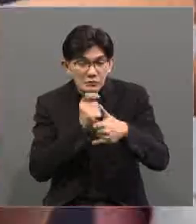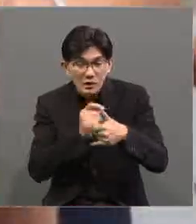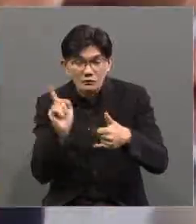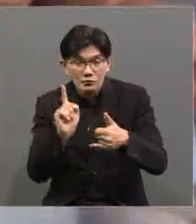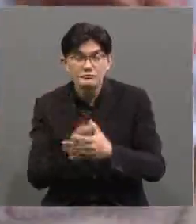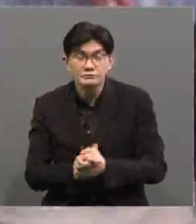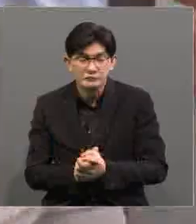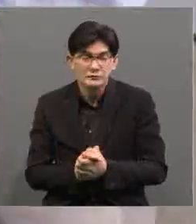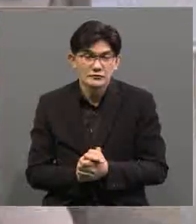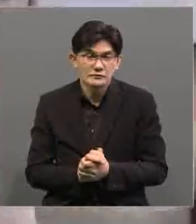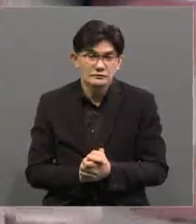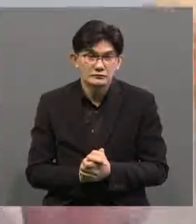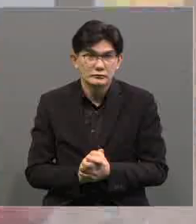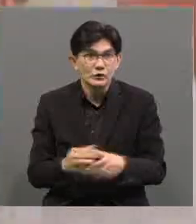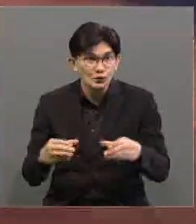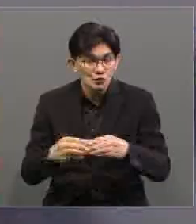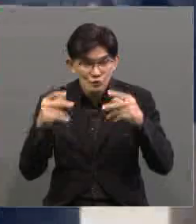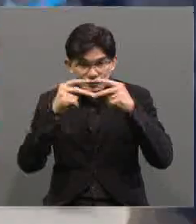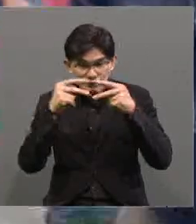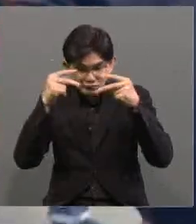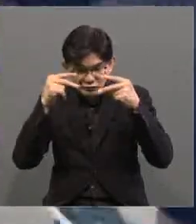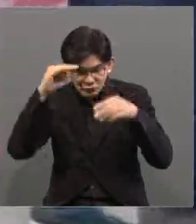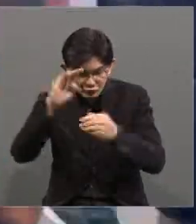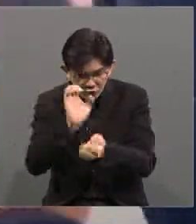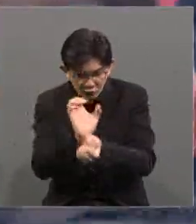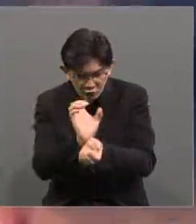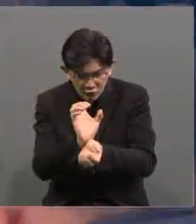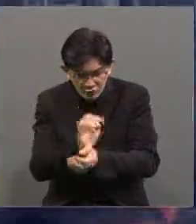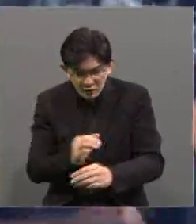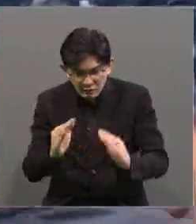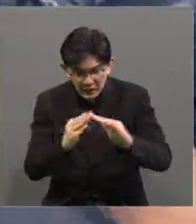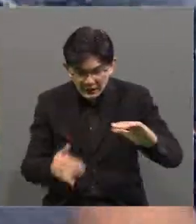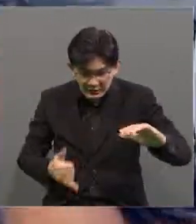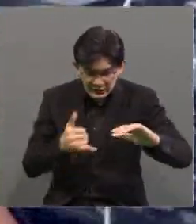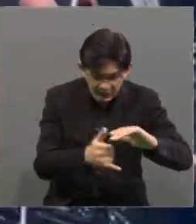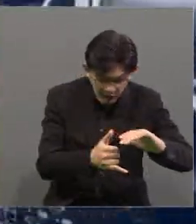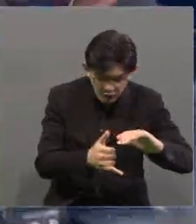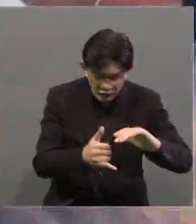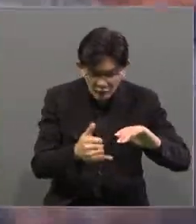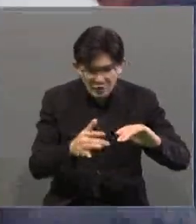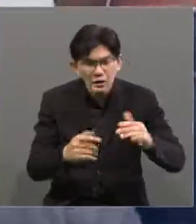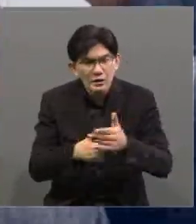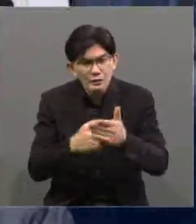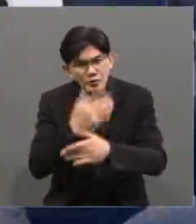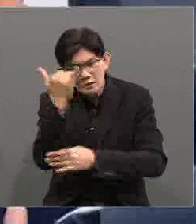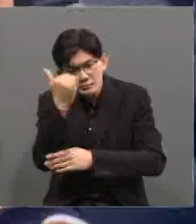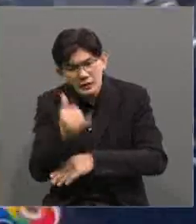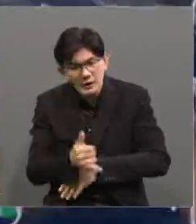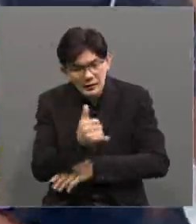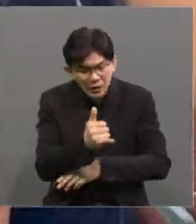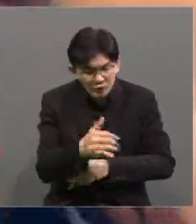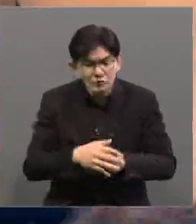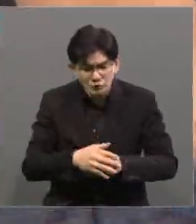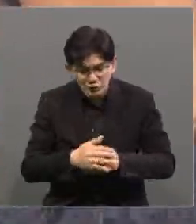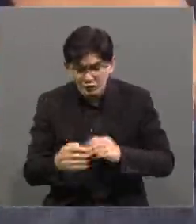ษณ์นะคะบิ๊กโจ๊กเนี่ยบอกว่าการที่กลุ่มตำรวจเข้าไปที่บ้านกำนันเดี๋ยวก็จะมีการตรวจสอบว่า เข้าไปเพราะสาเหตุใดอันนี้เดี๋ยวจะต้องม